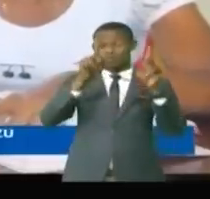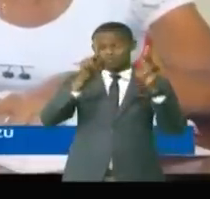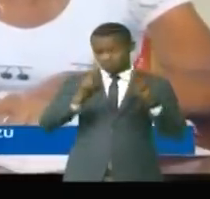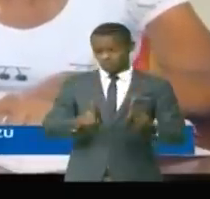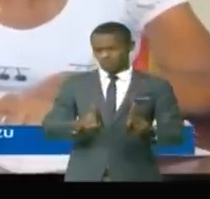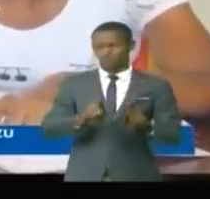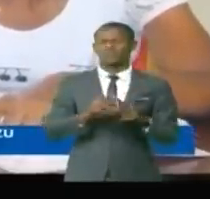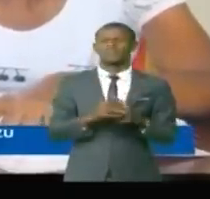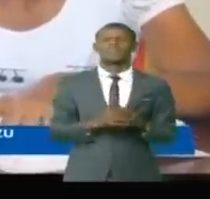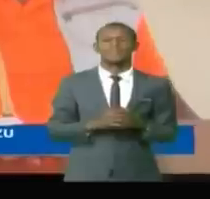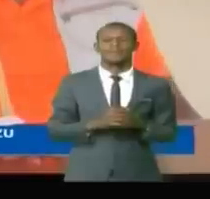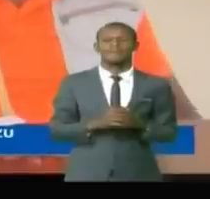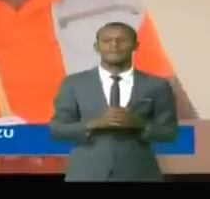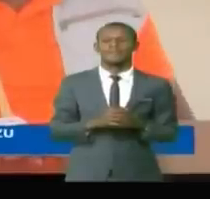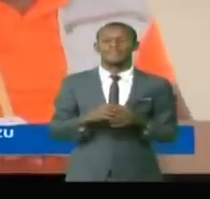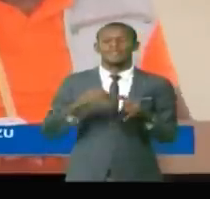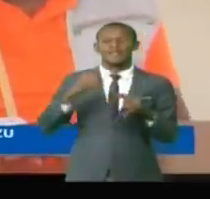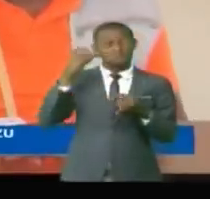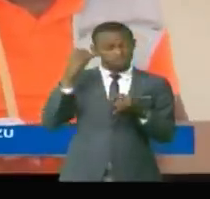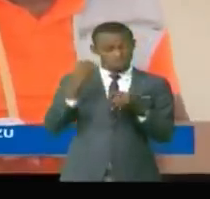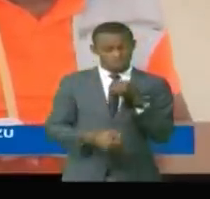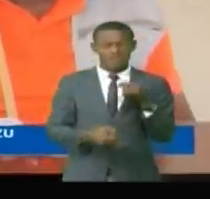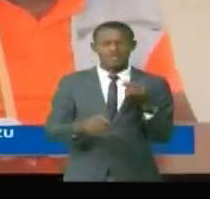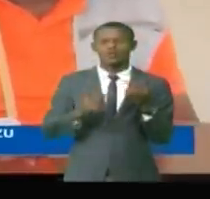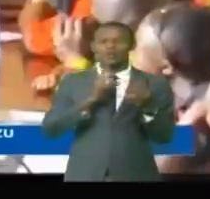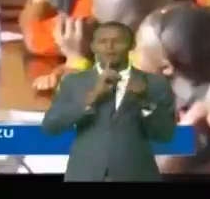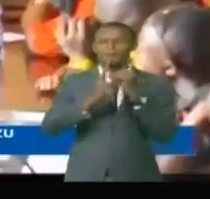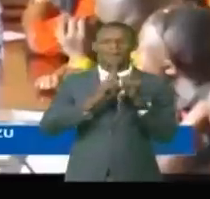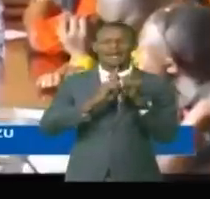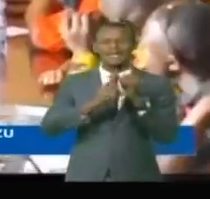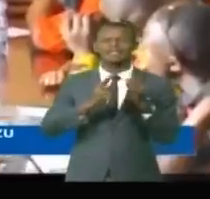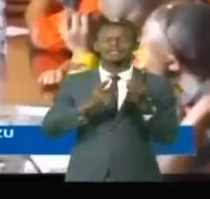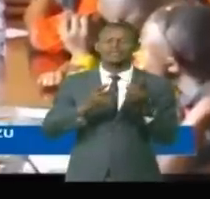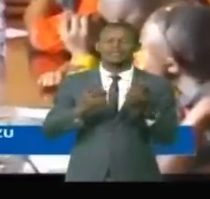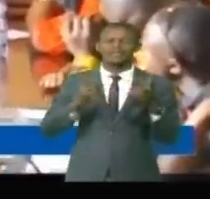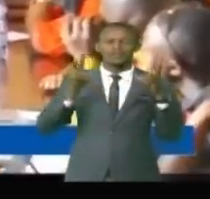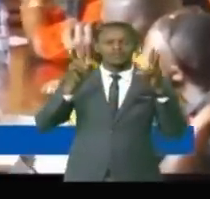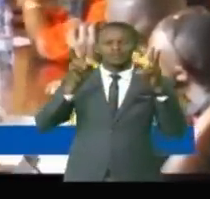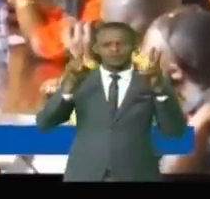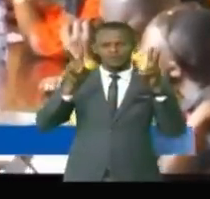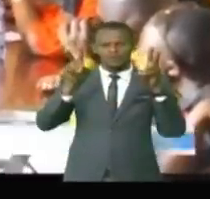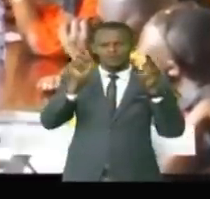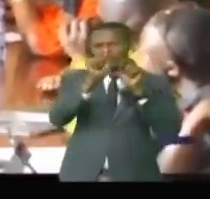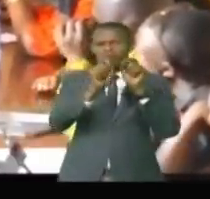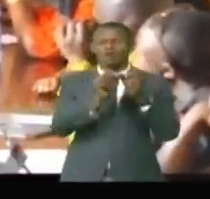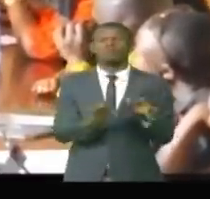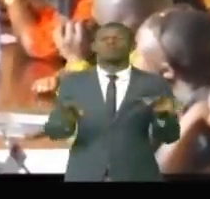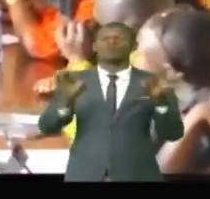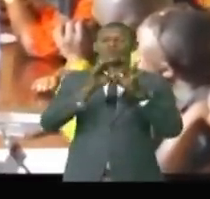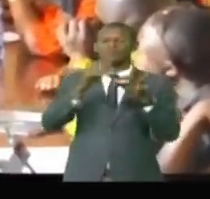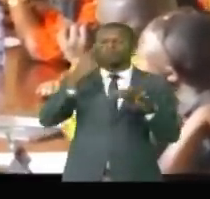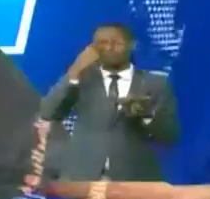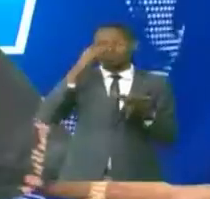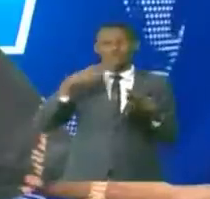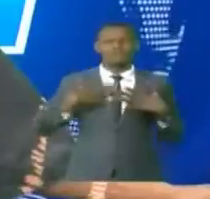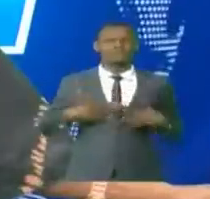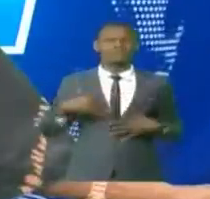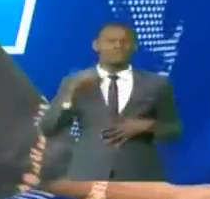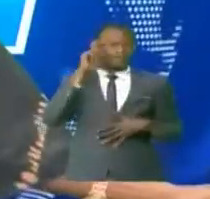ce, afin de jouir effectivement d'une santé sexuelle et reproductive épanouie et sans